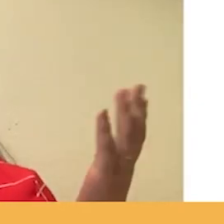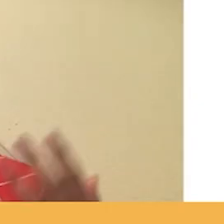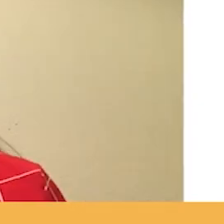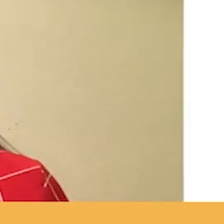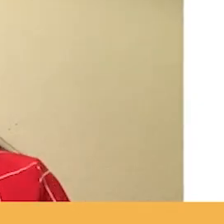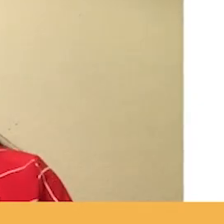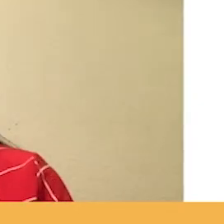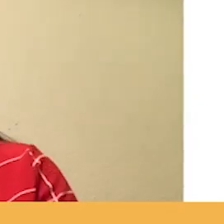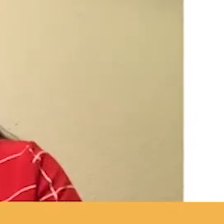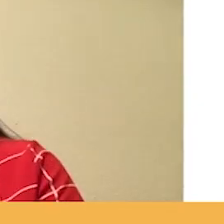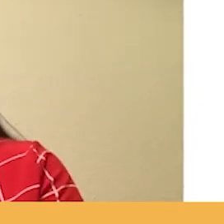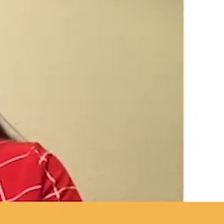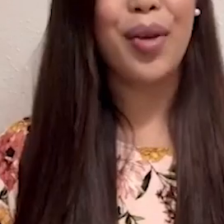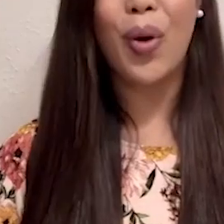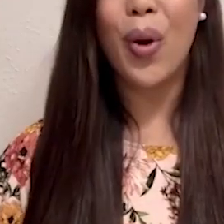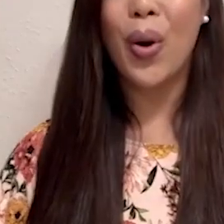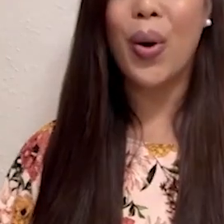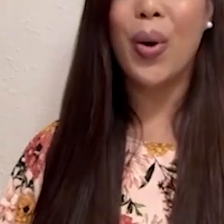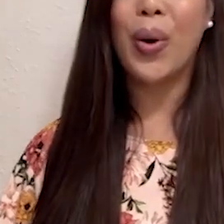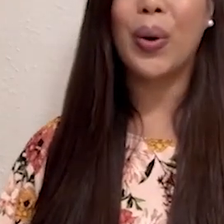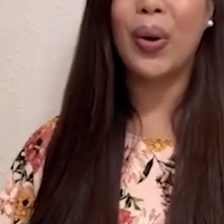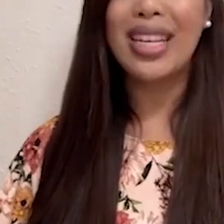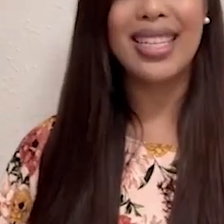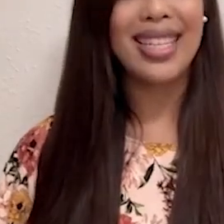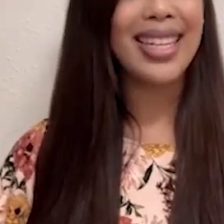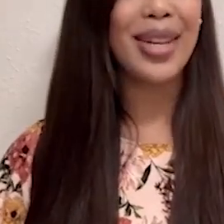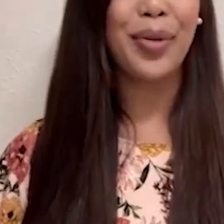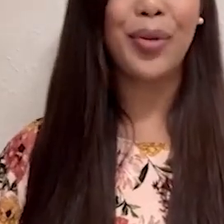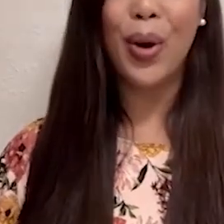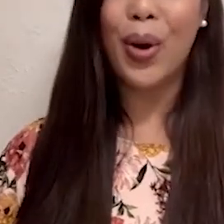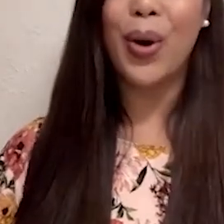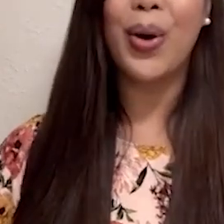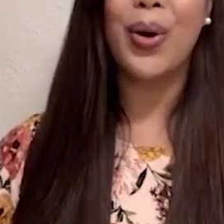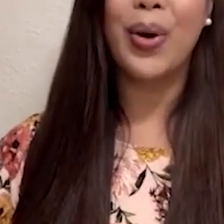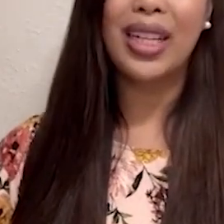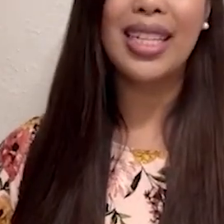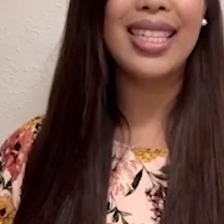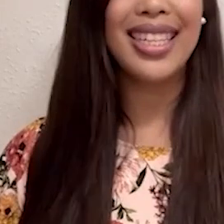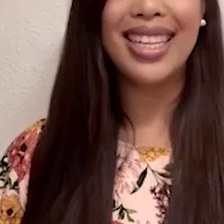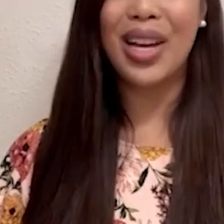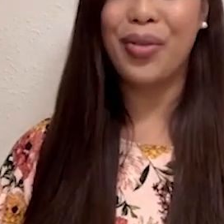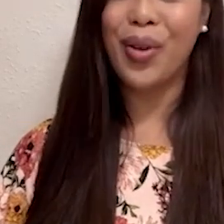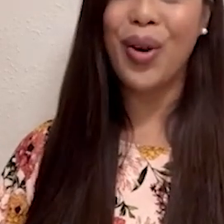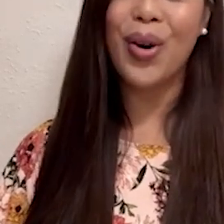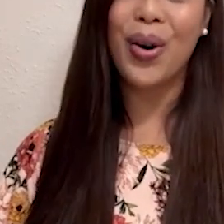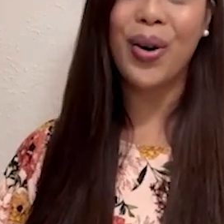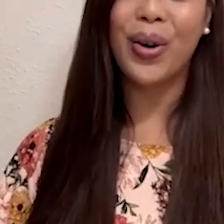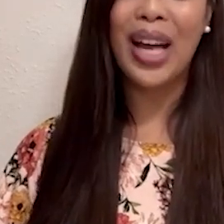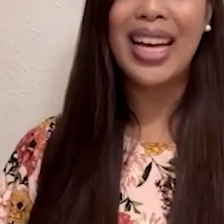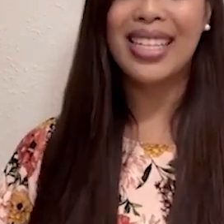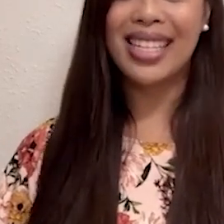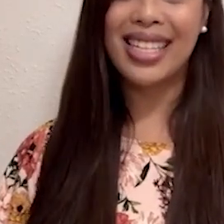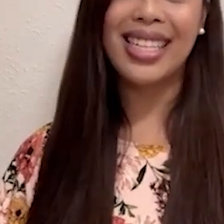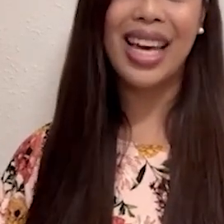see forever. CFO, CFO, CFO,